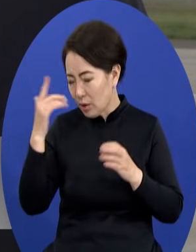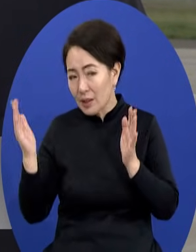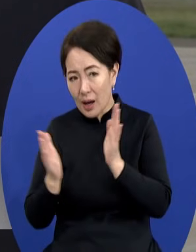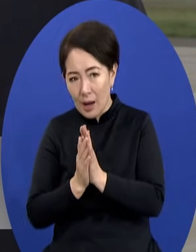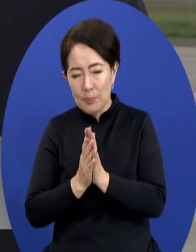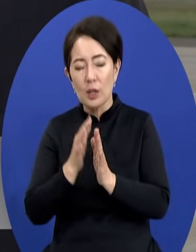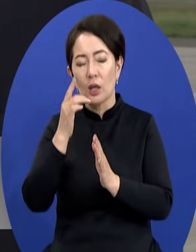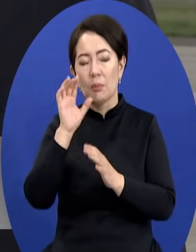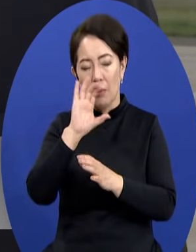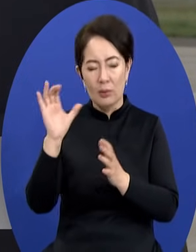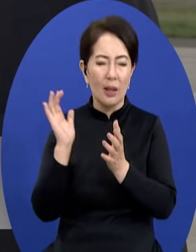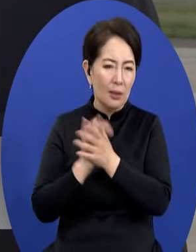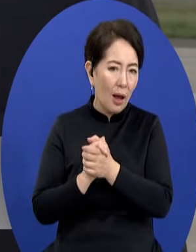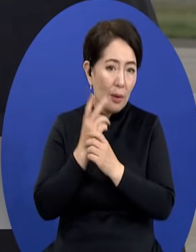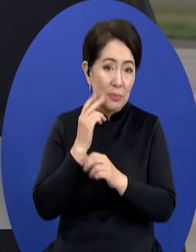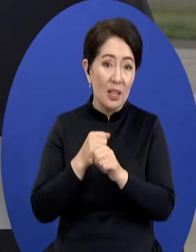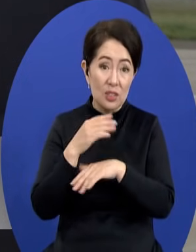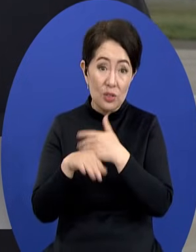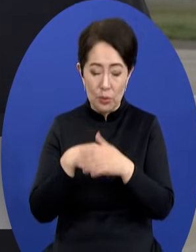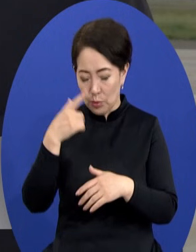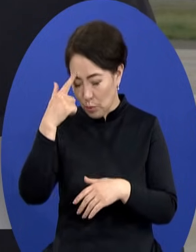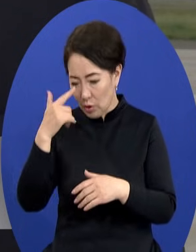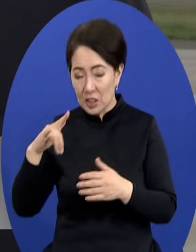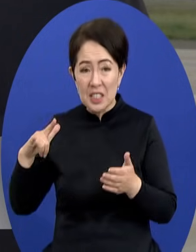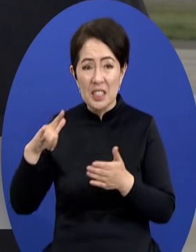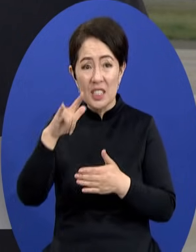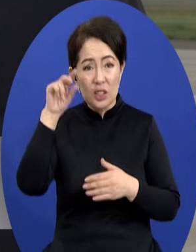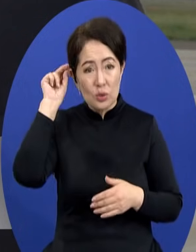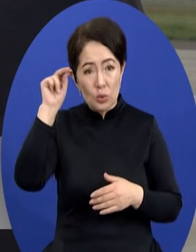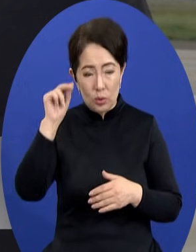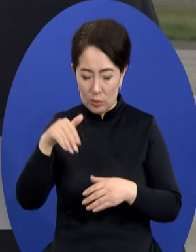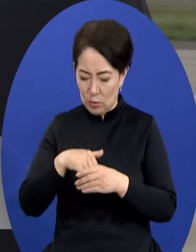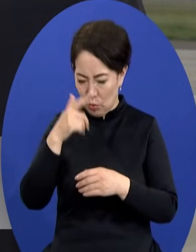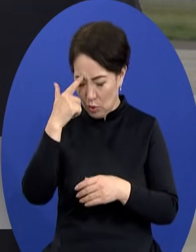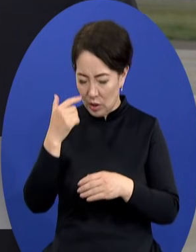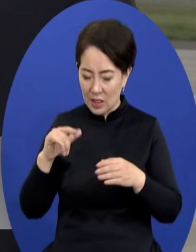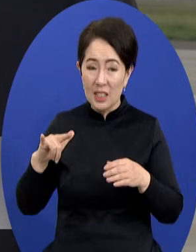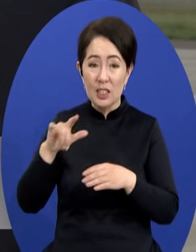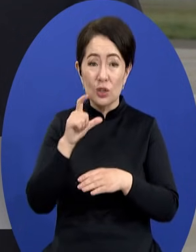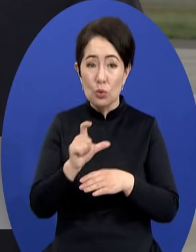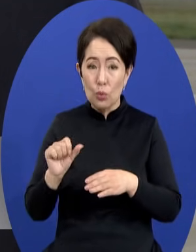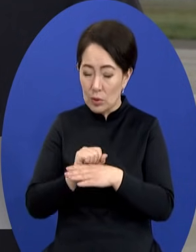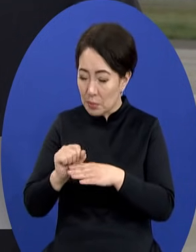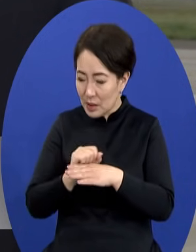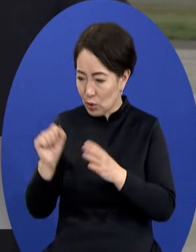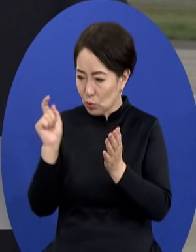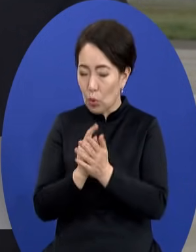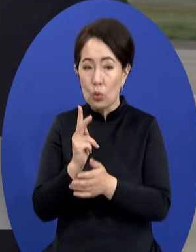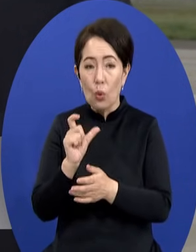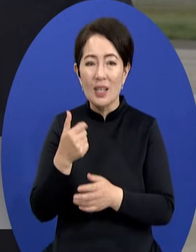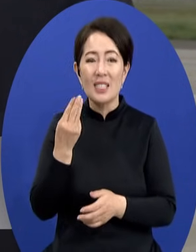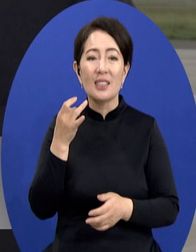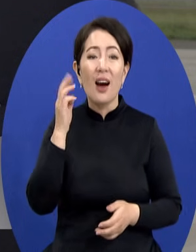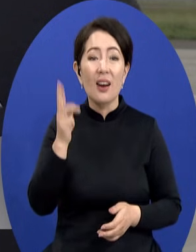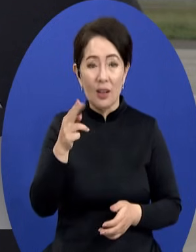байгууллагатай хамт хийж гүйцэтгэдэг. Монголд нисгэгчийн сургууль баригдахад Монгол нисгэгчдийг бэлтгэхэд гол үр гүйцэтгэх Shark